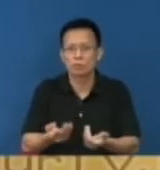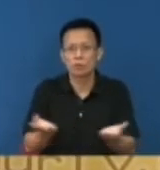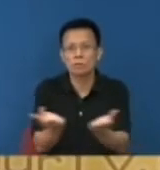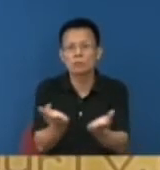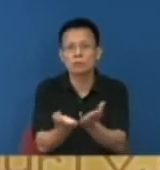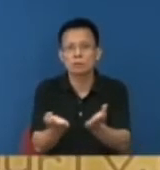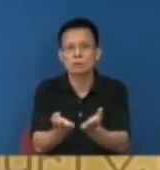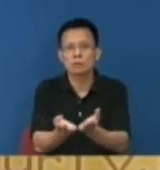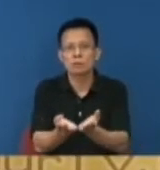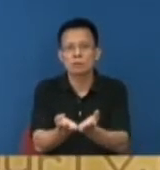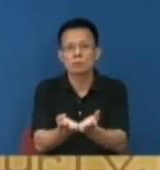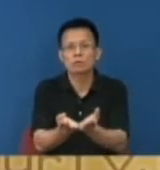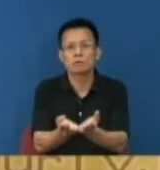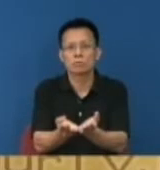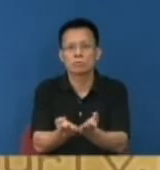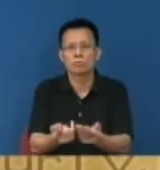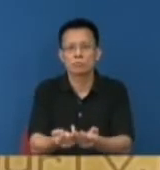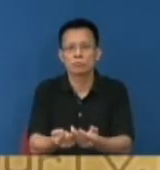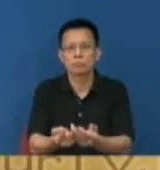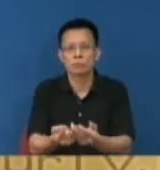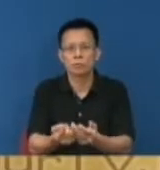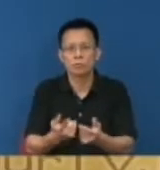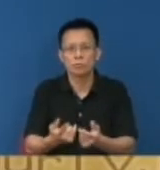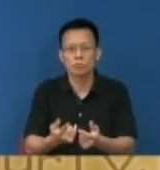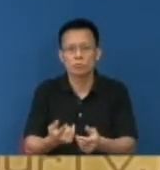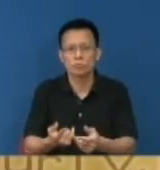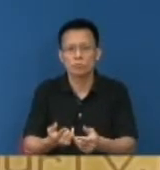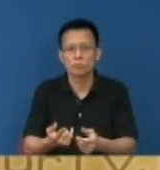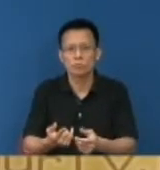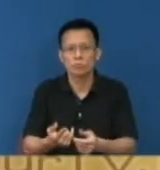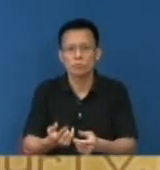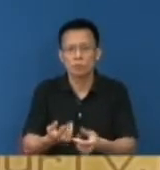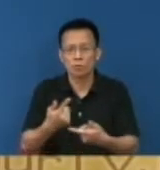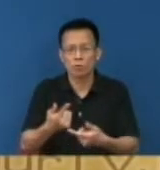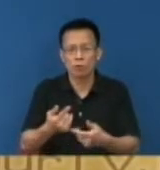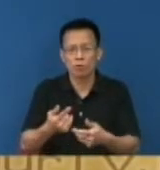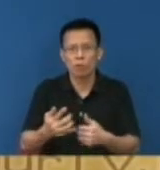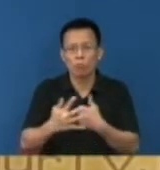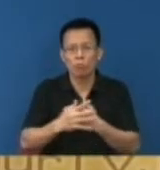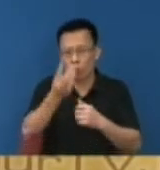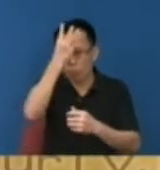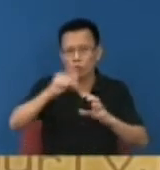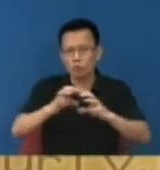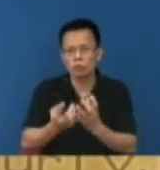呢個保皇黨利用呢個所謂權力及特權條例嘅